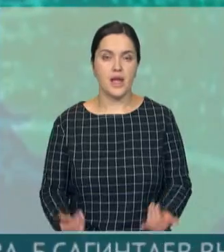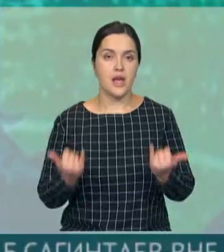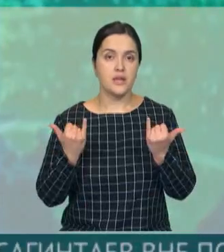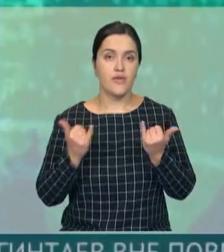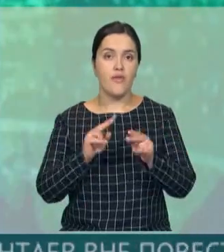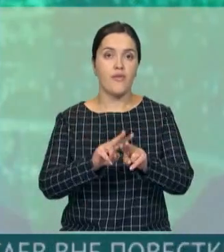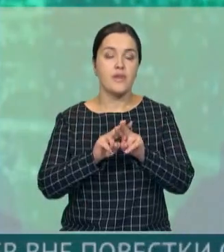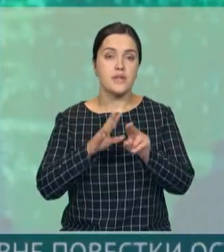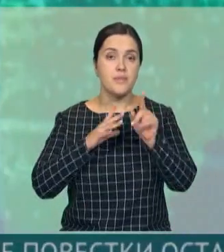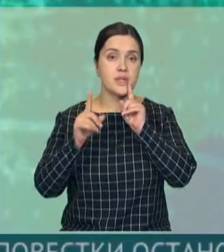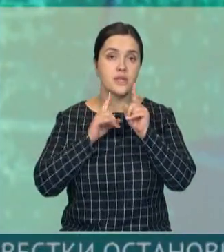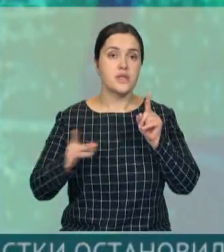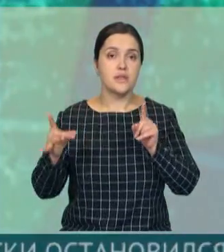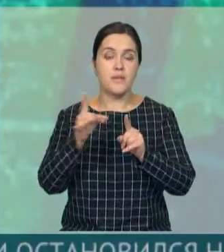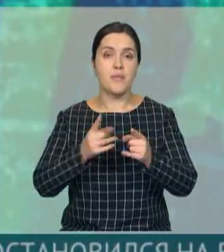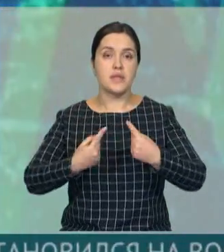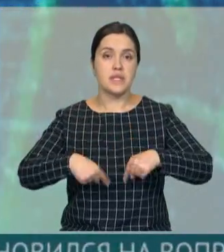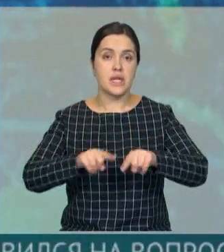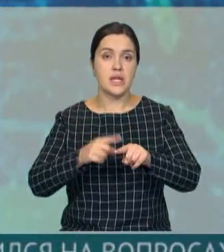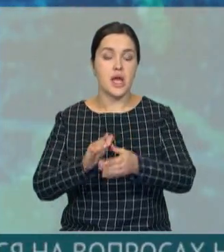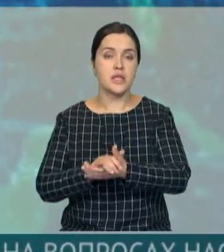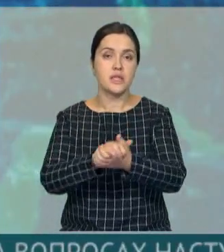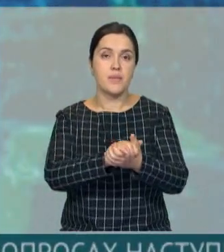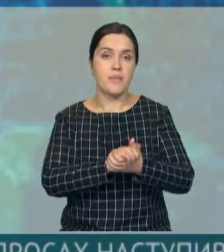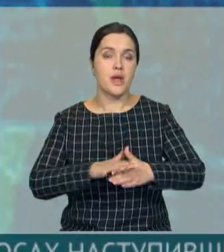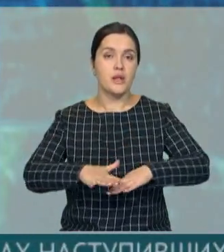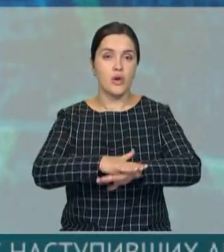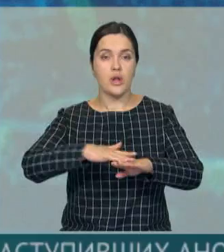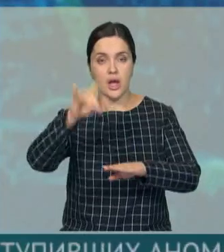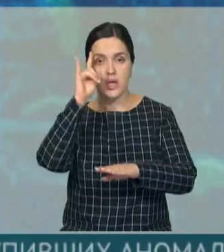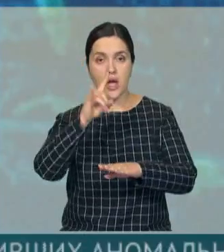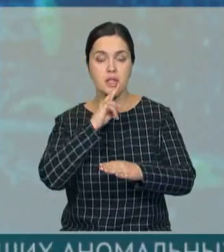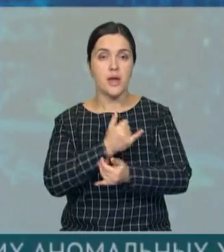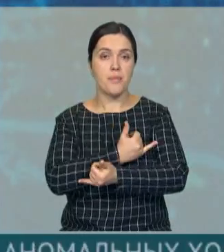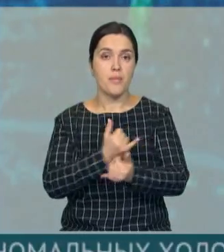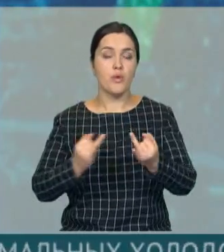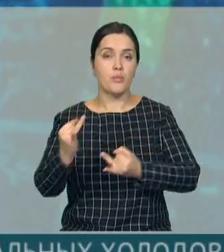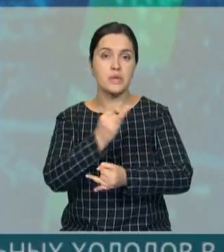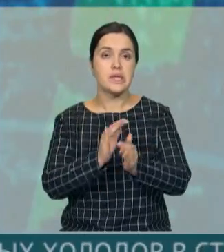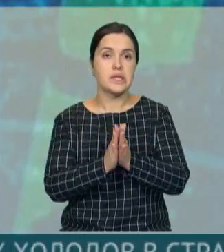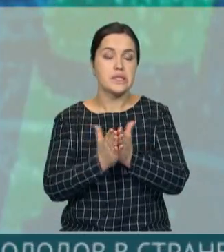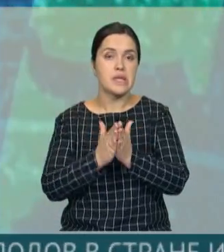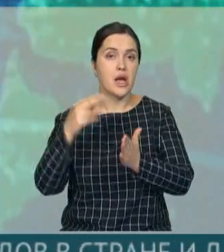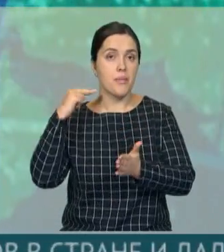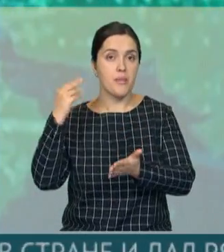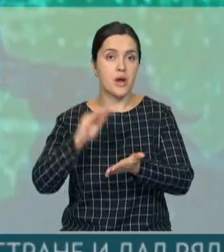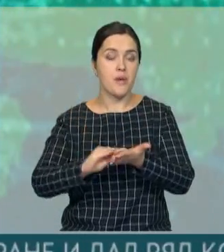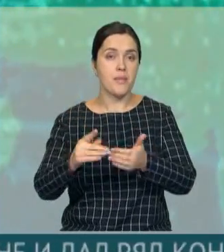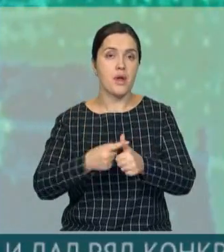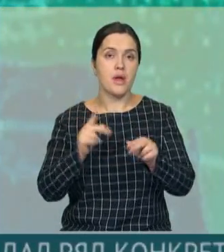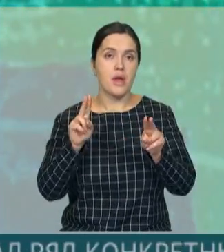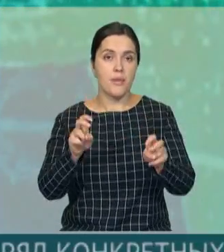Сегодня в Астане прошло заседание Республиканской ассоциации кафедр Ассамблеи народа Казахстана, посвященное обсуждению книги главы государства